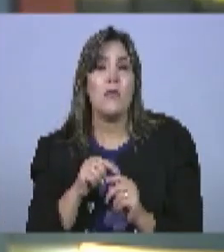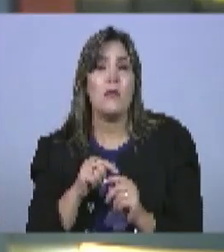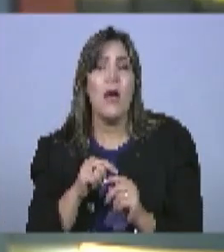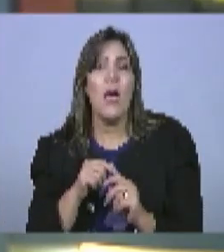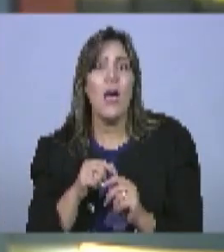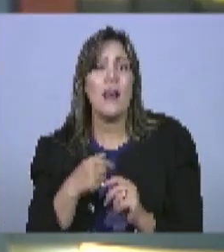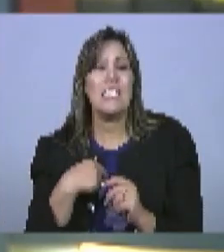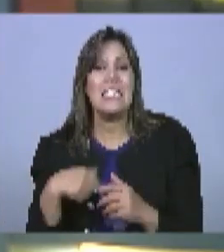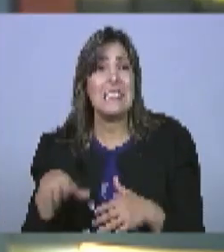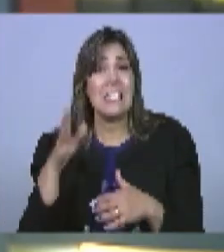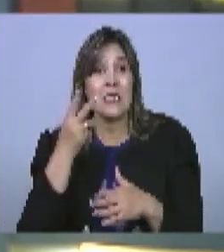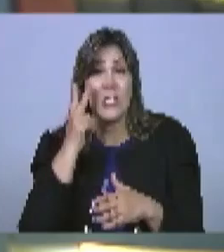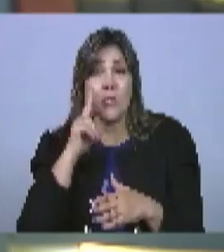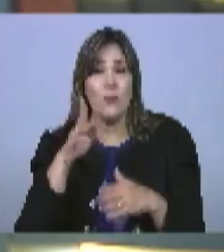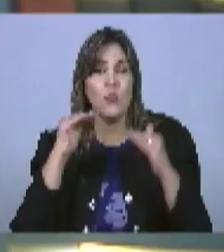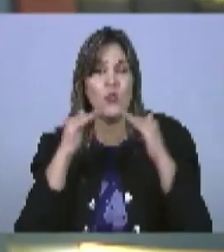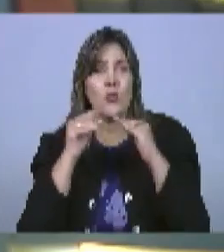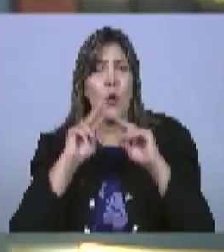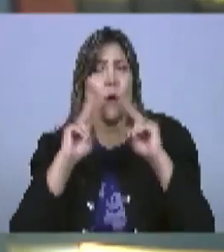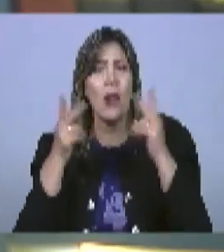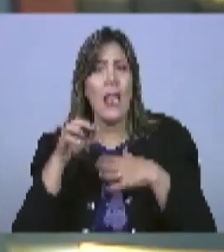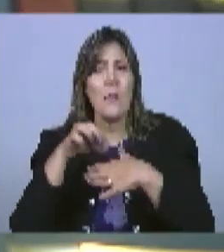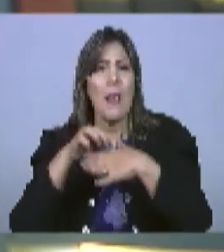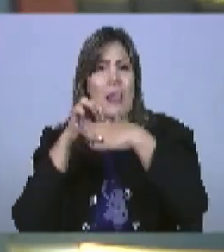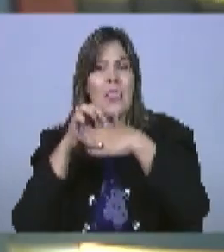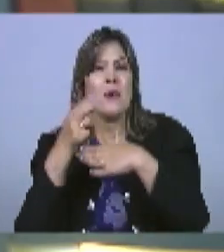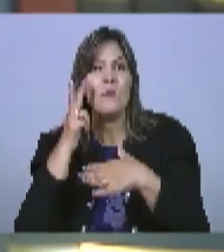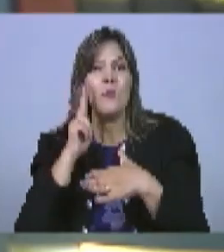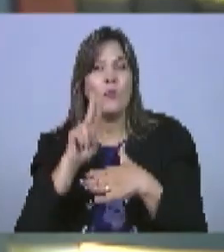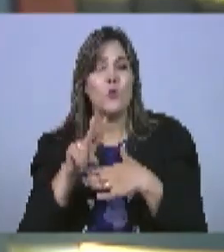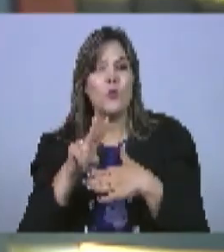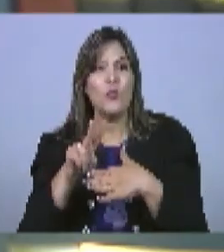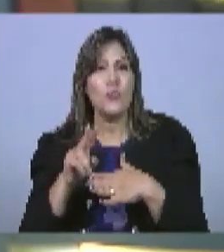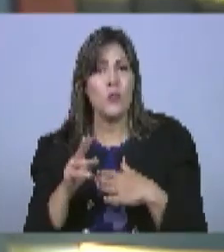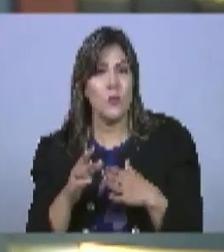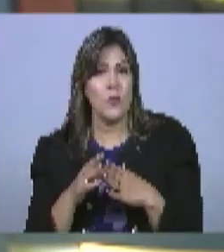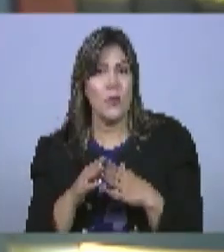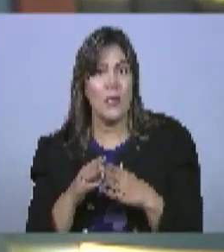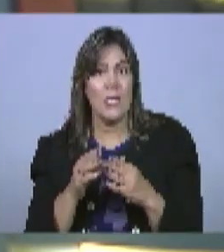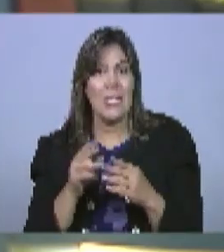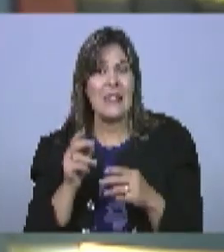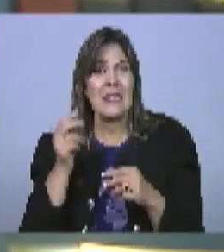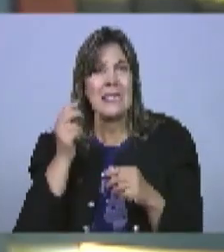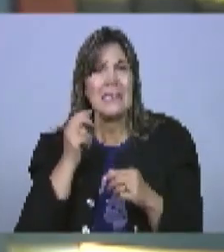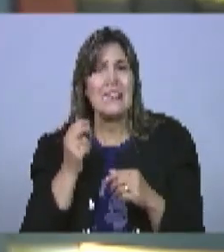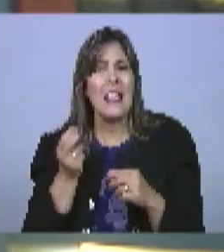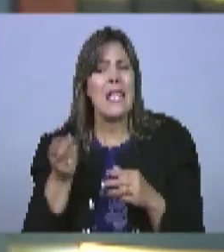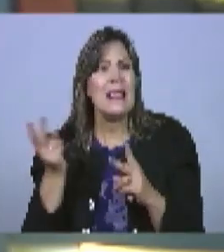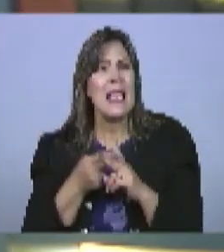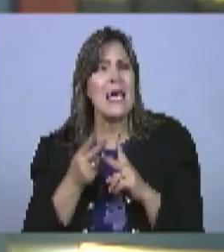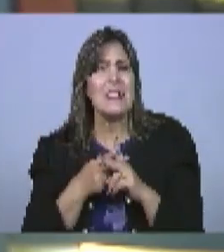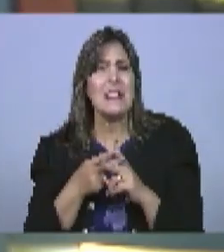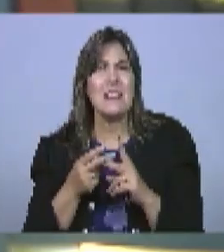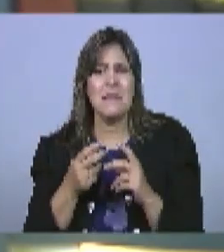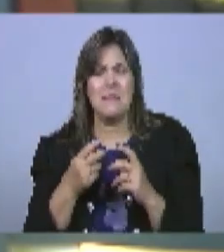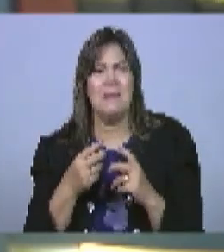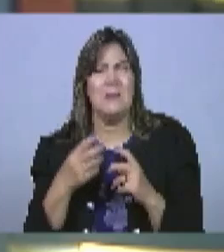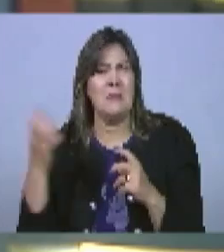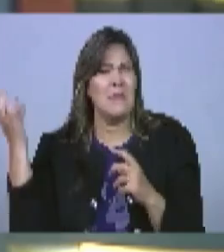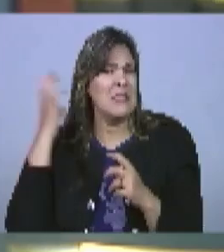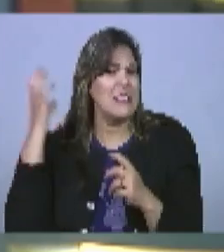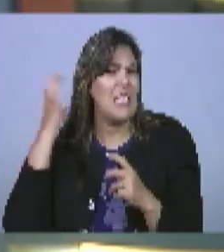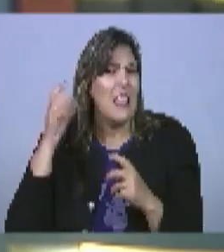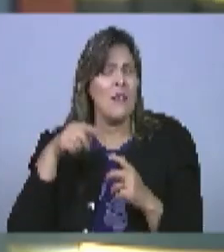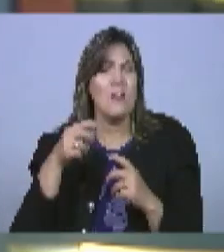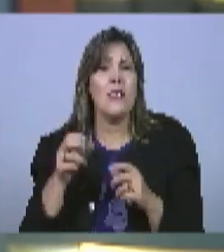على الكيان الانساني على مستوى العالم كله والناس بتض بانتشار هذه